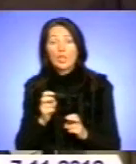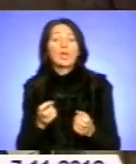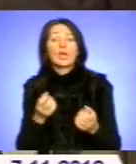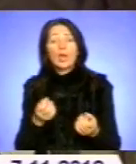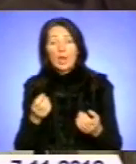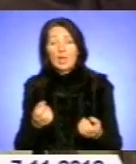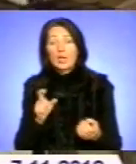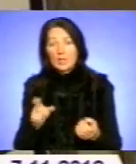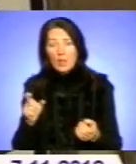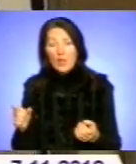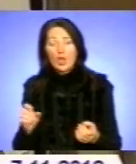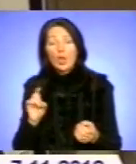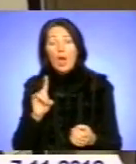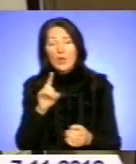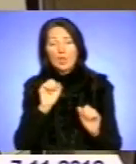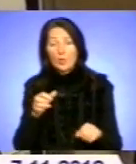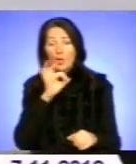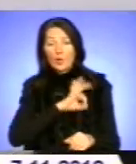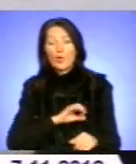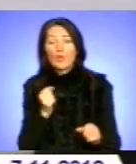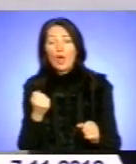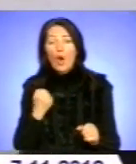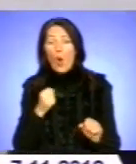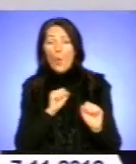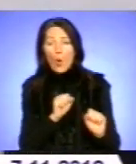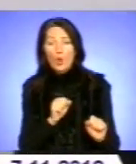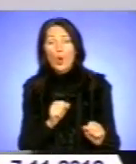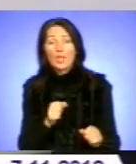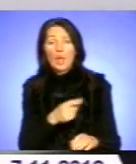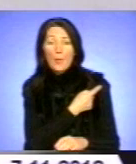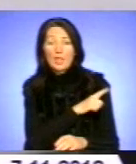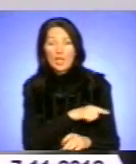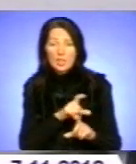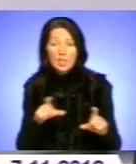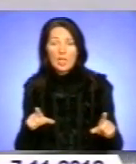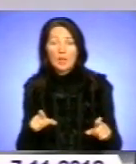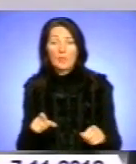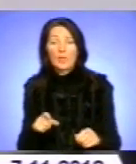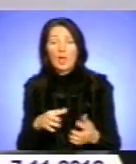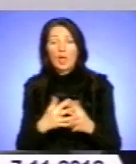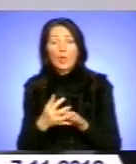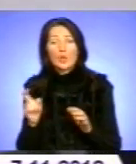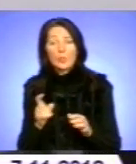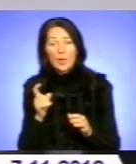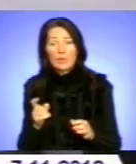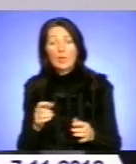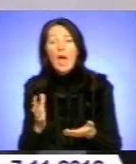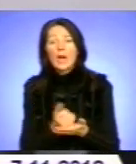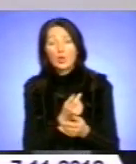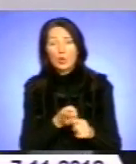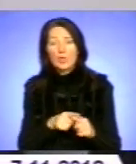так і в сільському господарстві та в медицині. Ресурси цих вертольотів хватить нам, по крайній мірі, років на